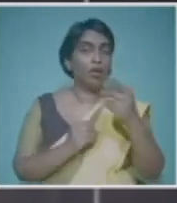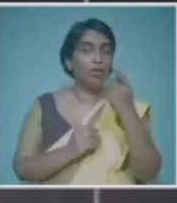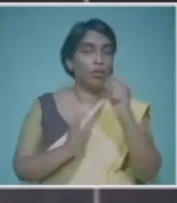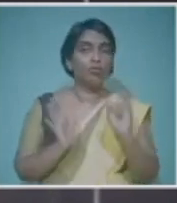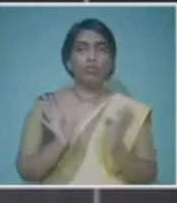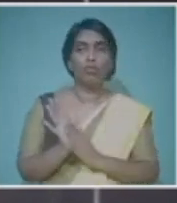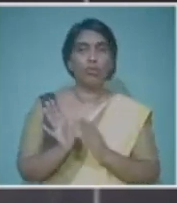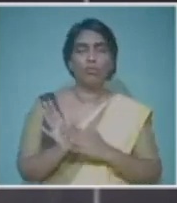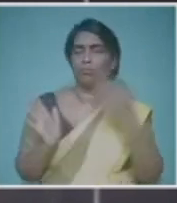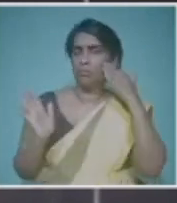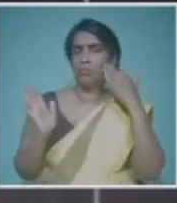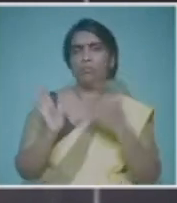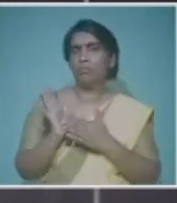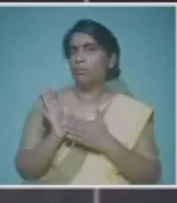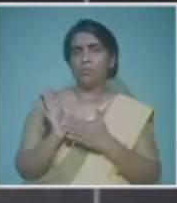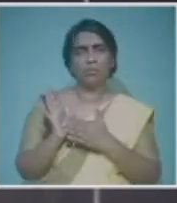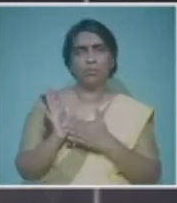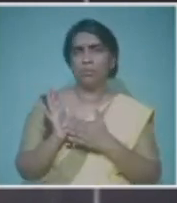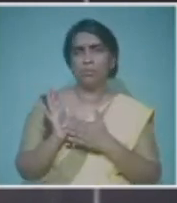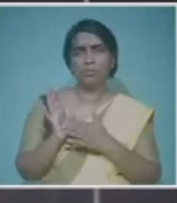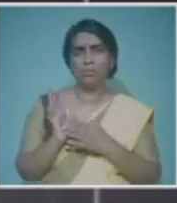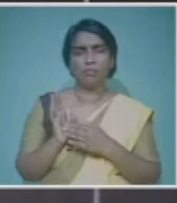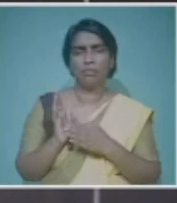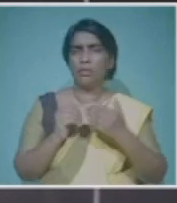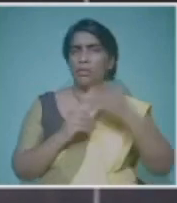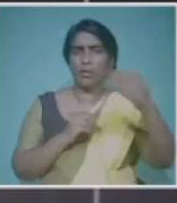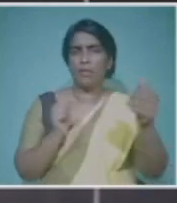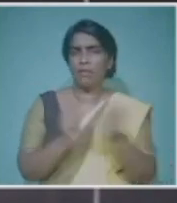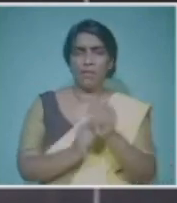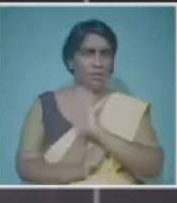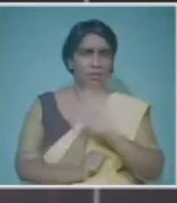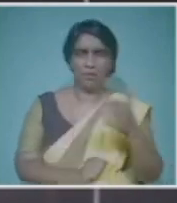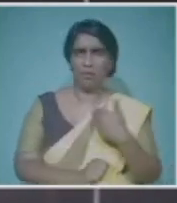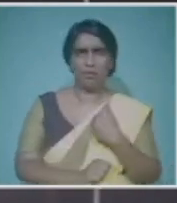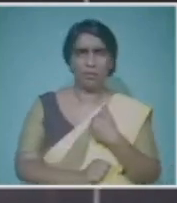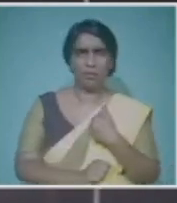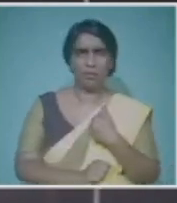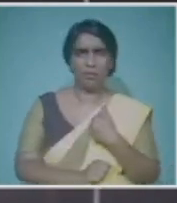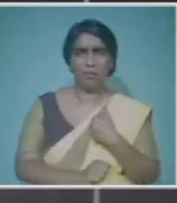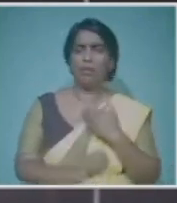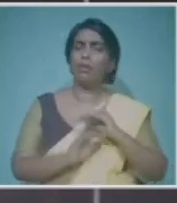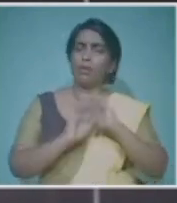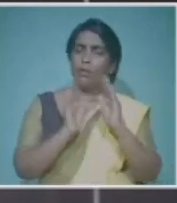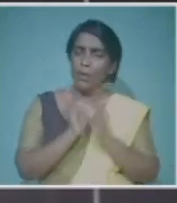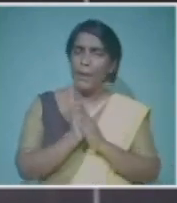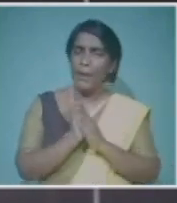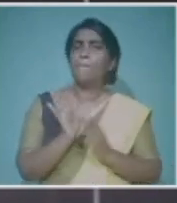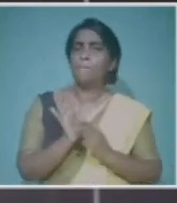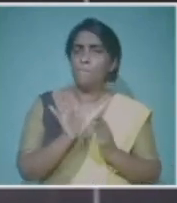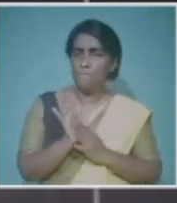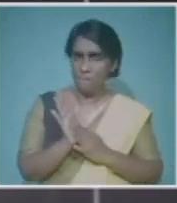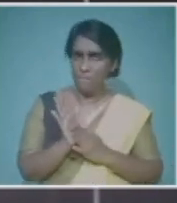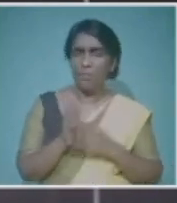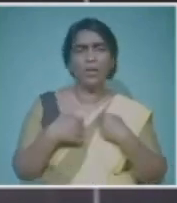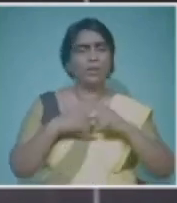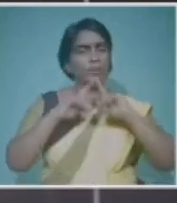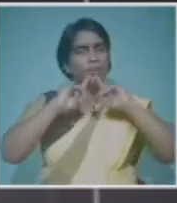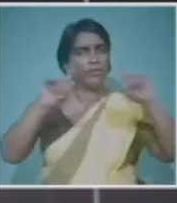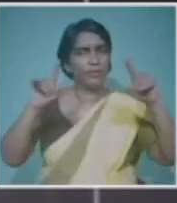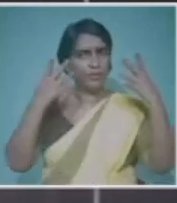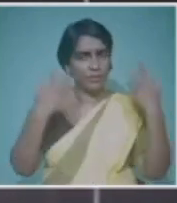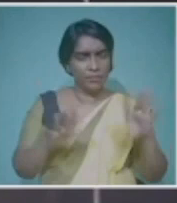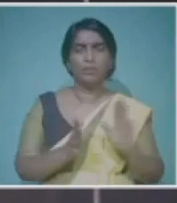කමිටුව මේ සම්බන්ධයෙන් කිසිම ඉදිරි වැඩපිළිවෙලක් ගන්නේ නැහැ. අපේ සියලුම සමාජිකයොන්ට මේක දැනුවත් කරලා